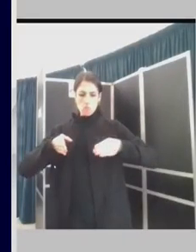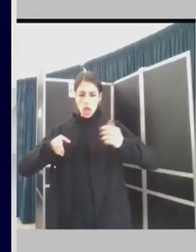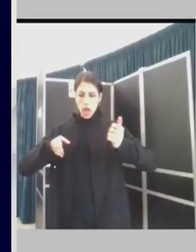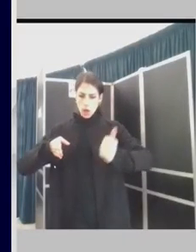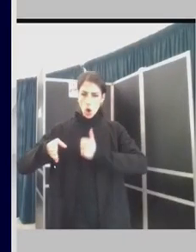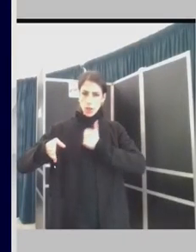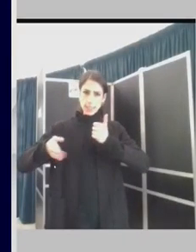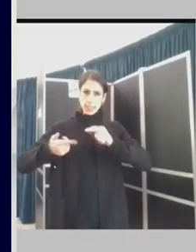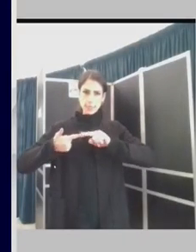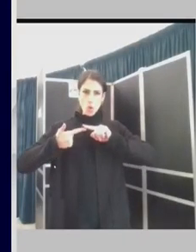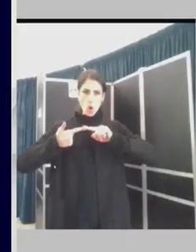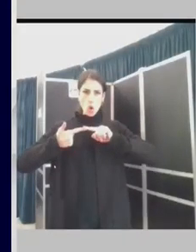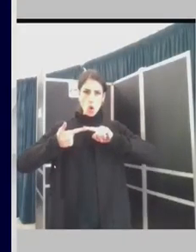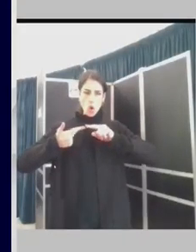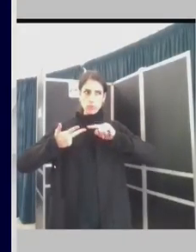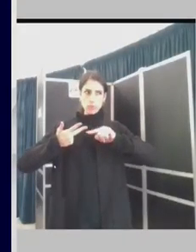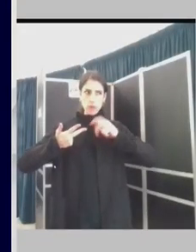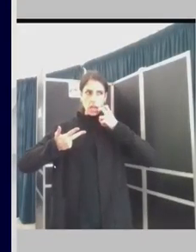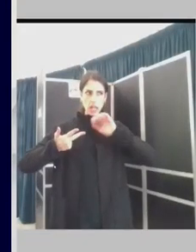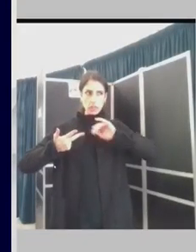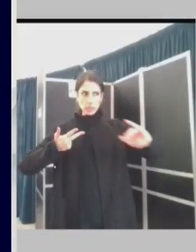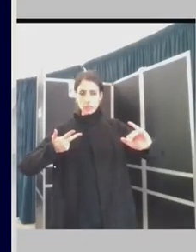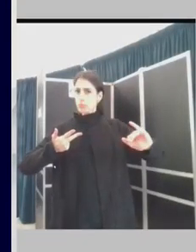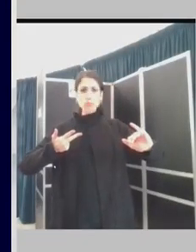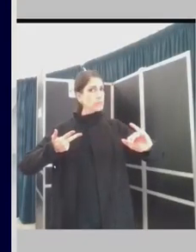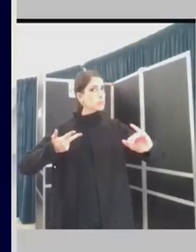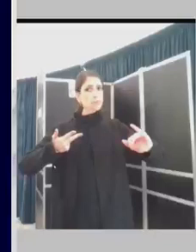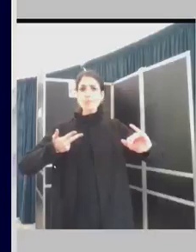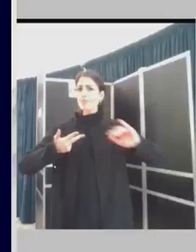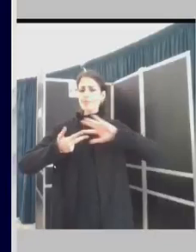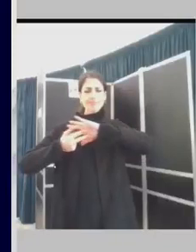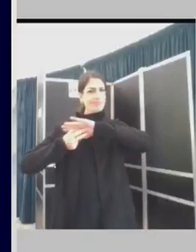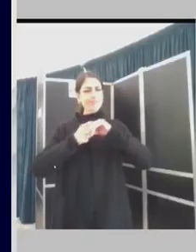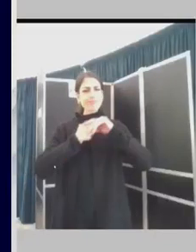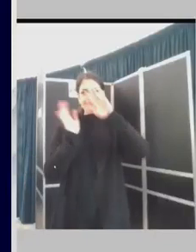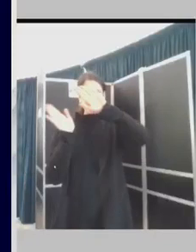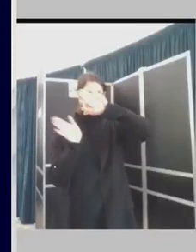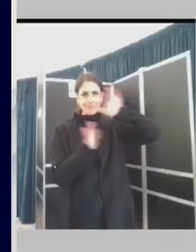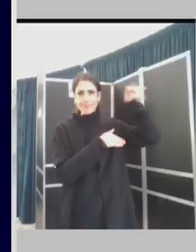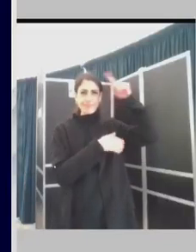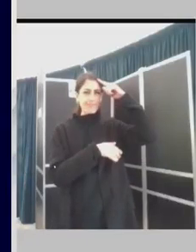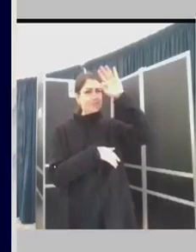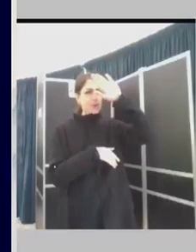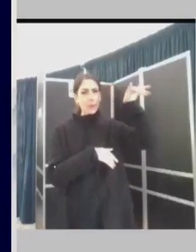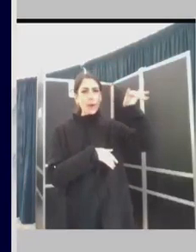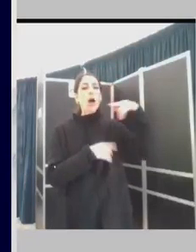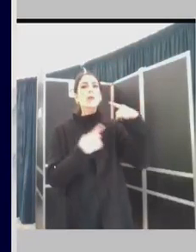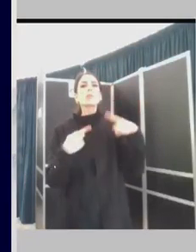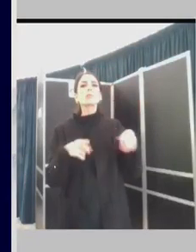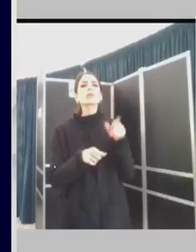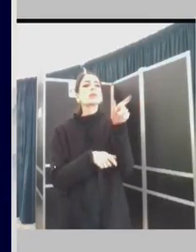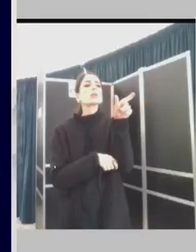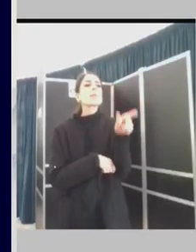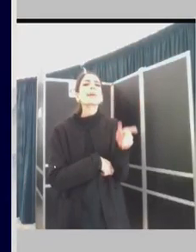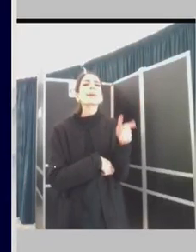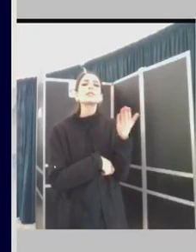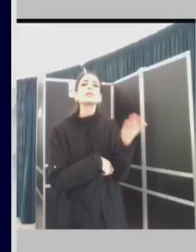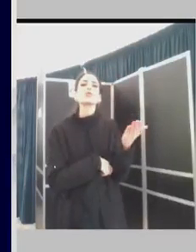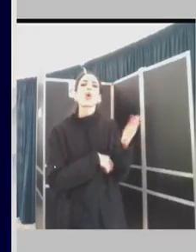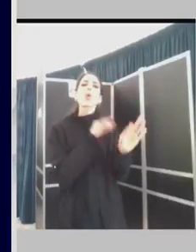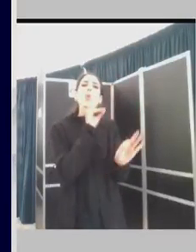egoistiche, ma fa tutto il contrario, cioè fa crescere appunto una comunità tutta intera. Quindi il nostro dovere qual è? È quello di